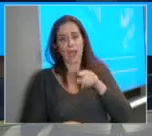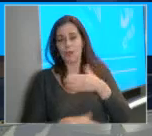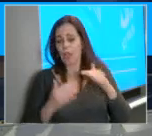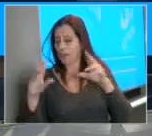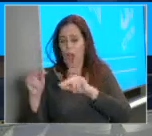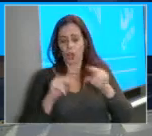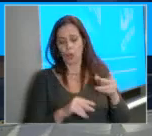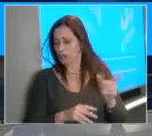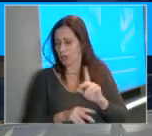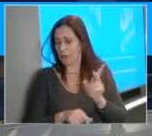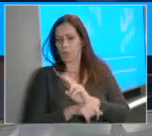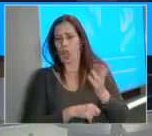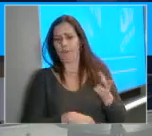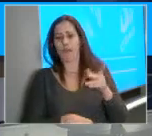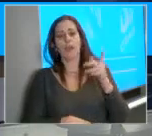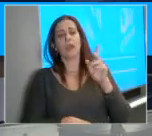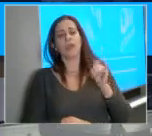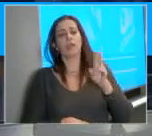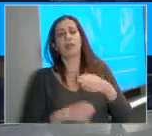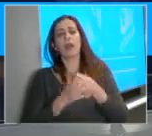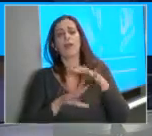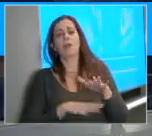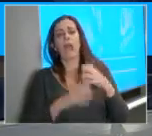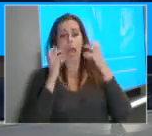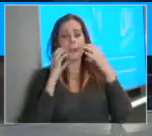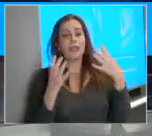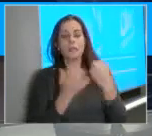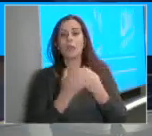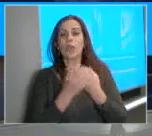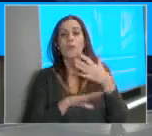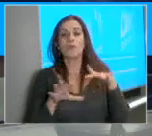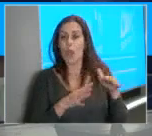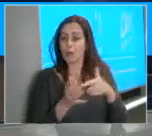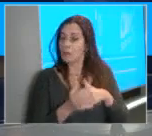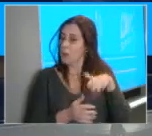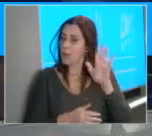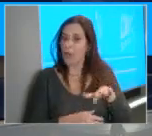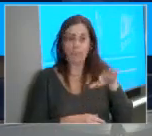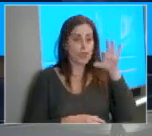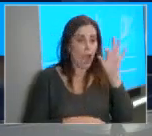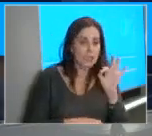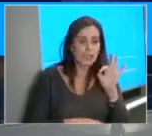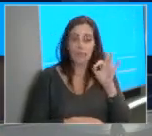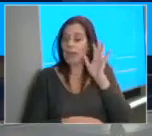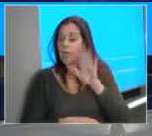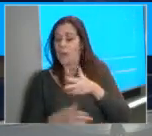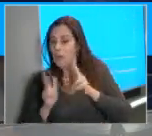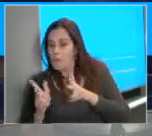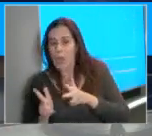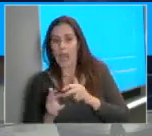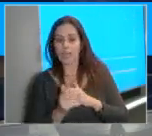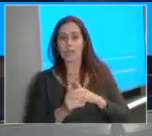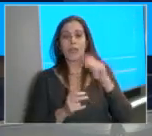אין אחדות, זה אחדות מזויפת. וכן, אפשר להקים ממשלה. רבין הצליח להרכיב ממשלה, גם עם ש"ס מצד אחד, גם עם מרצ מצד